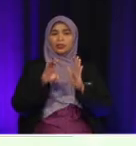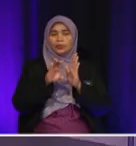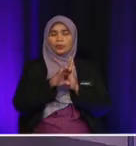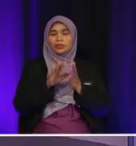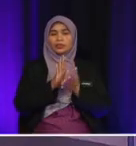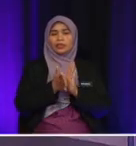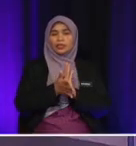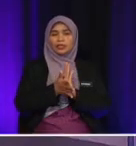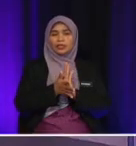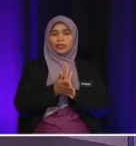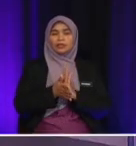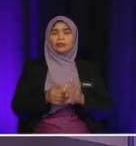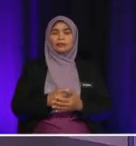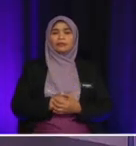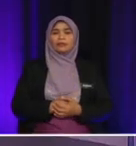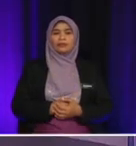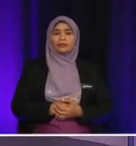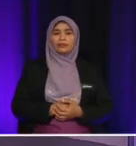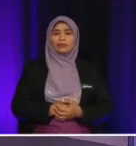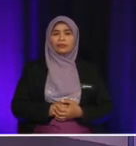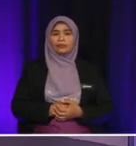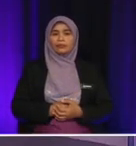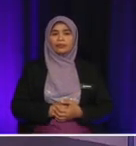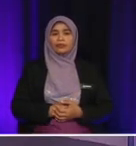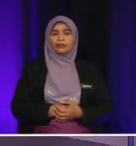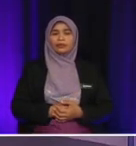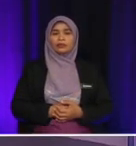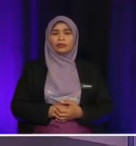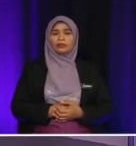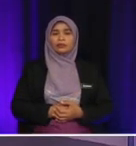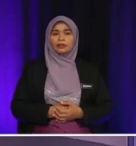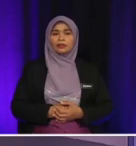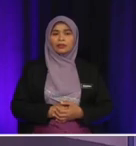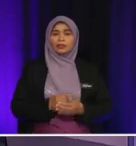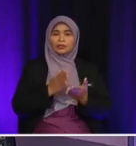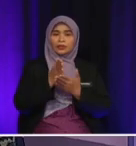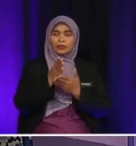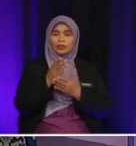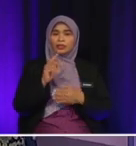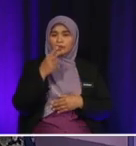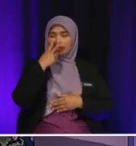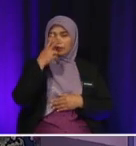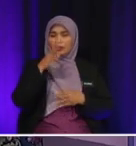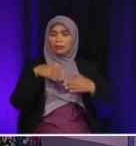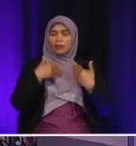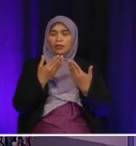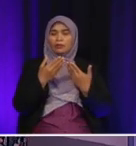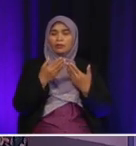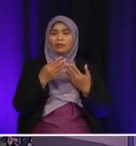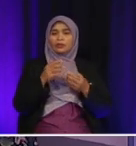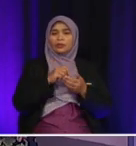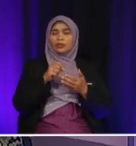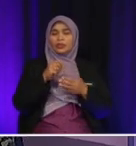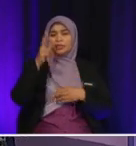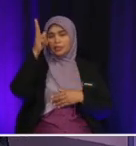jadi Letakkan perkataan antara jadi selamat jawapan kita di situ ya seterusnya Mari kita lihat Bagaimana nak menulis sejarah